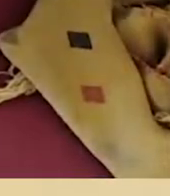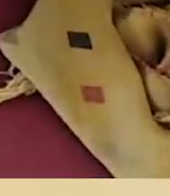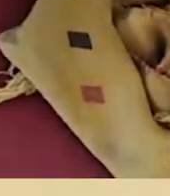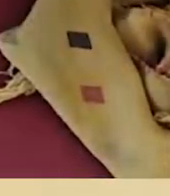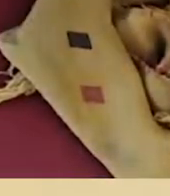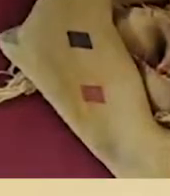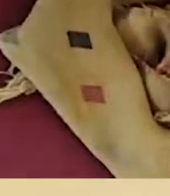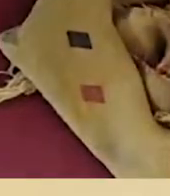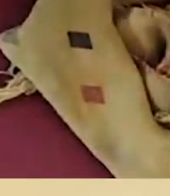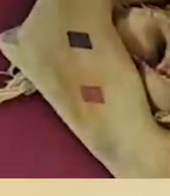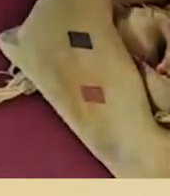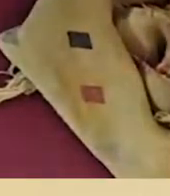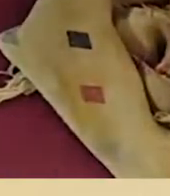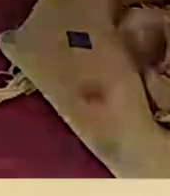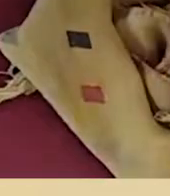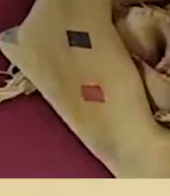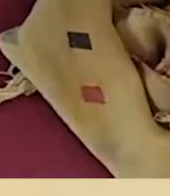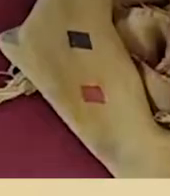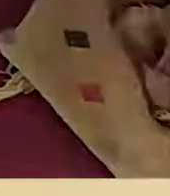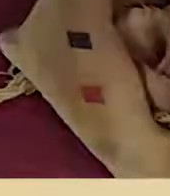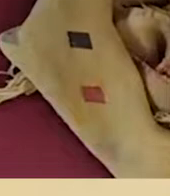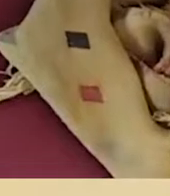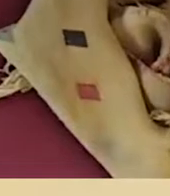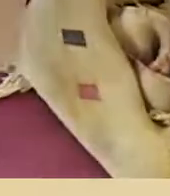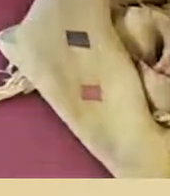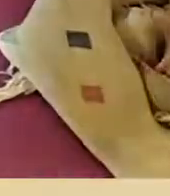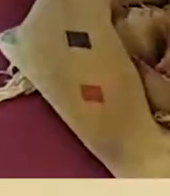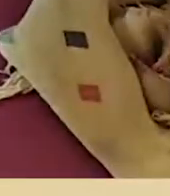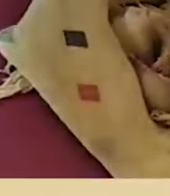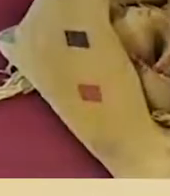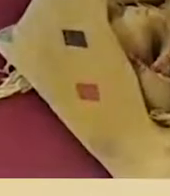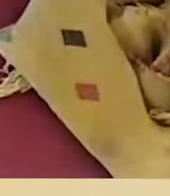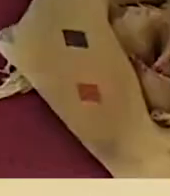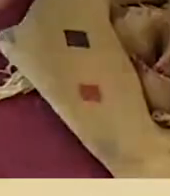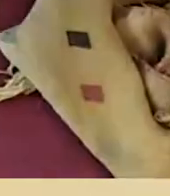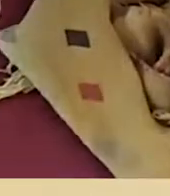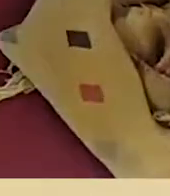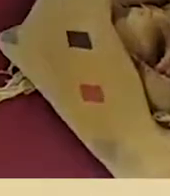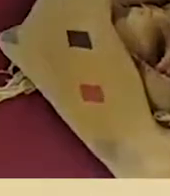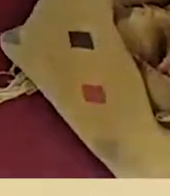Thank you.